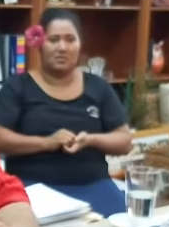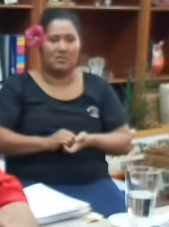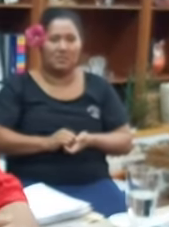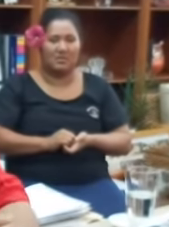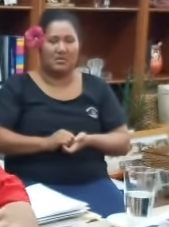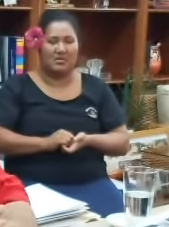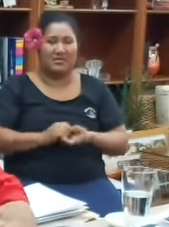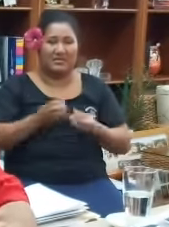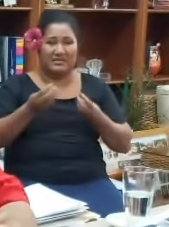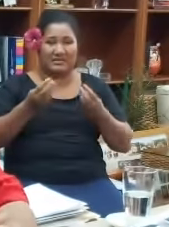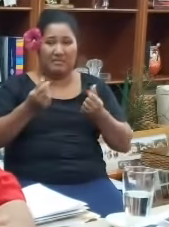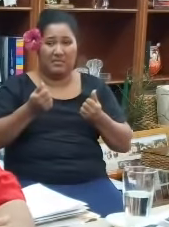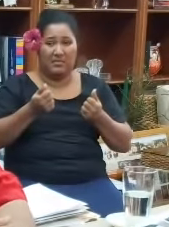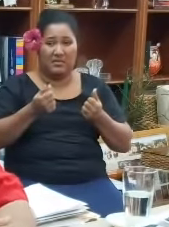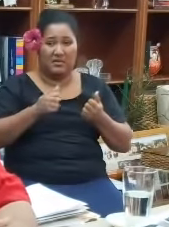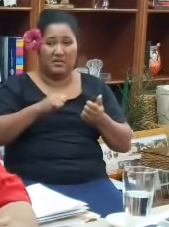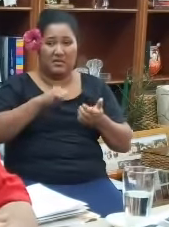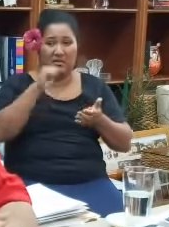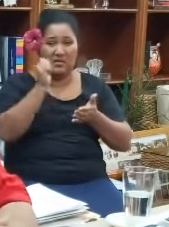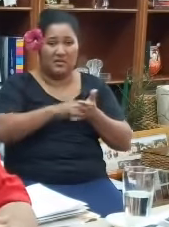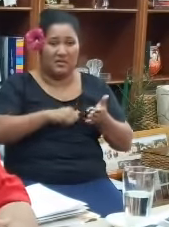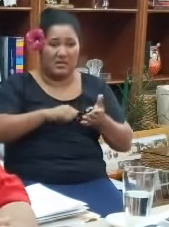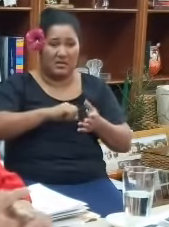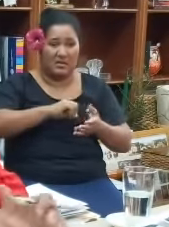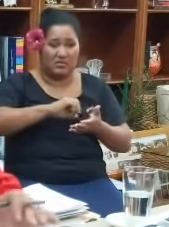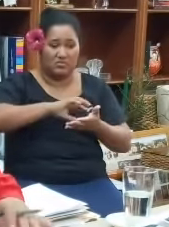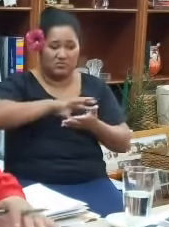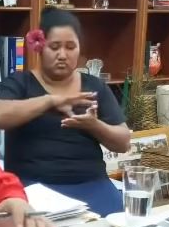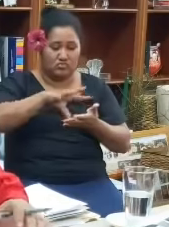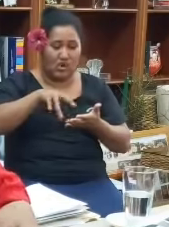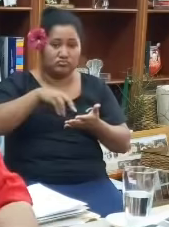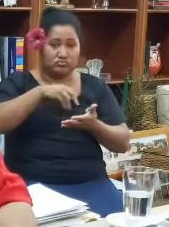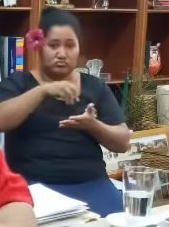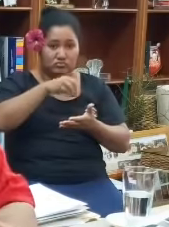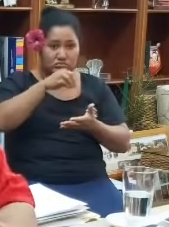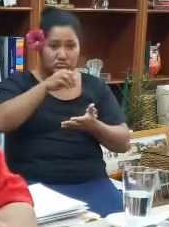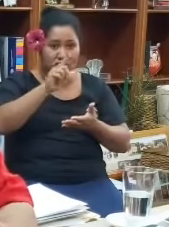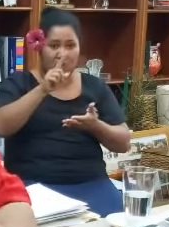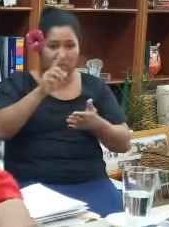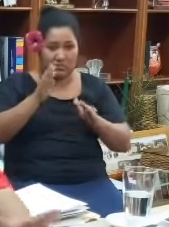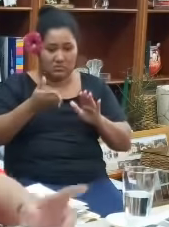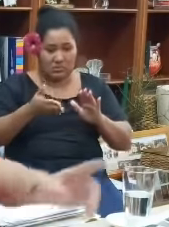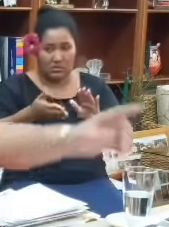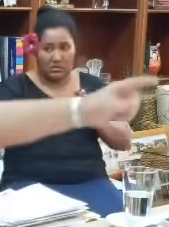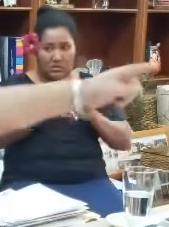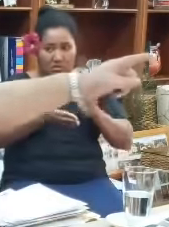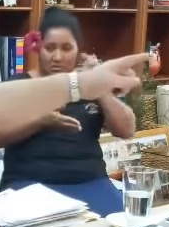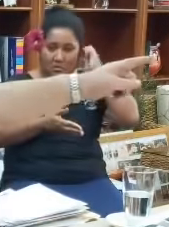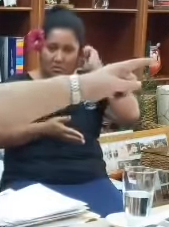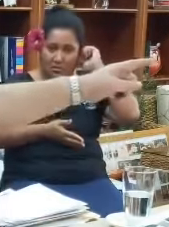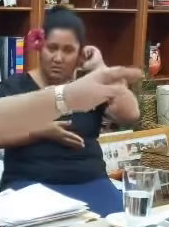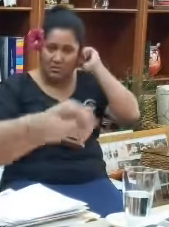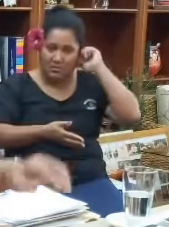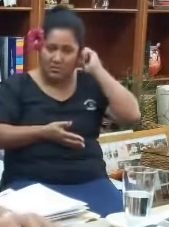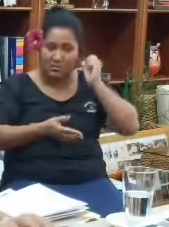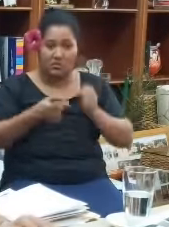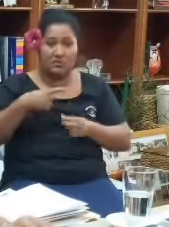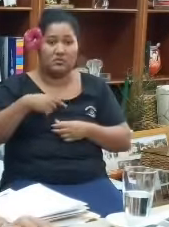e fa ka wa ya la ru au lunga el maketi a la lola ya isi me la ve mal mo fa ma mo mo tanga